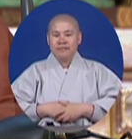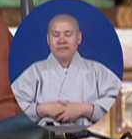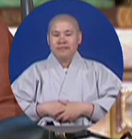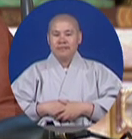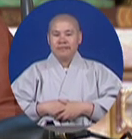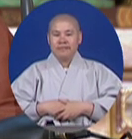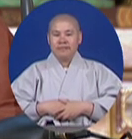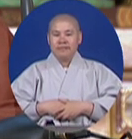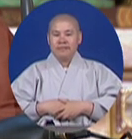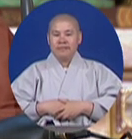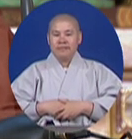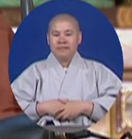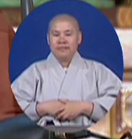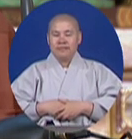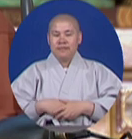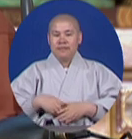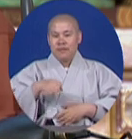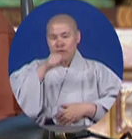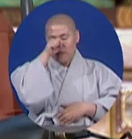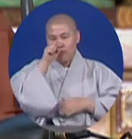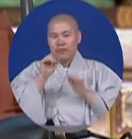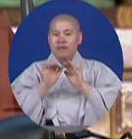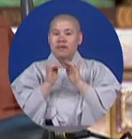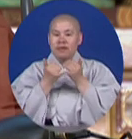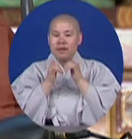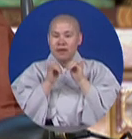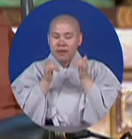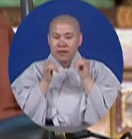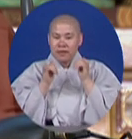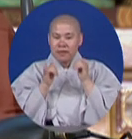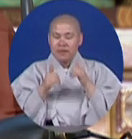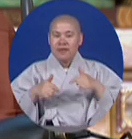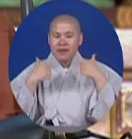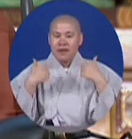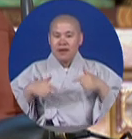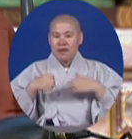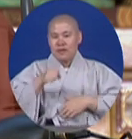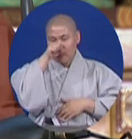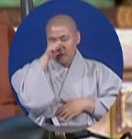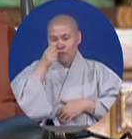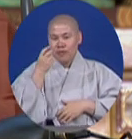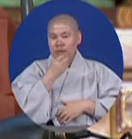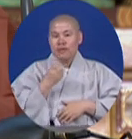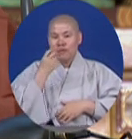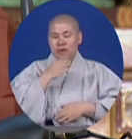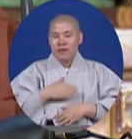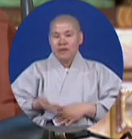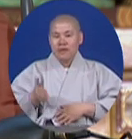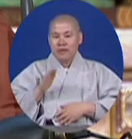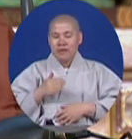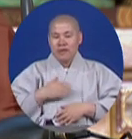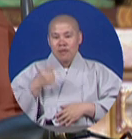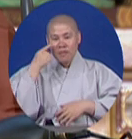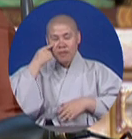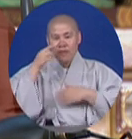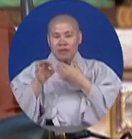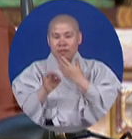그 좋은 사람이 항상 좋을 줄 알았는데 알고